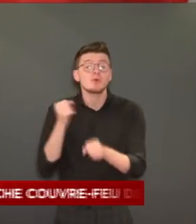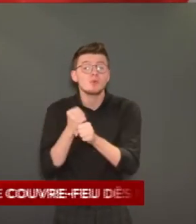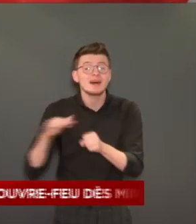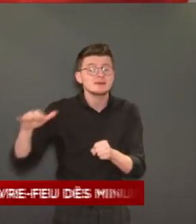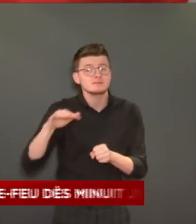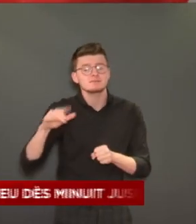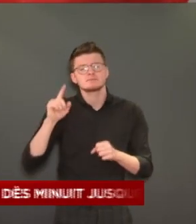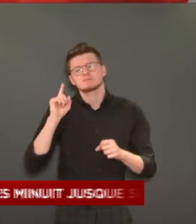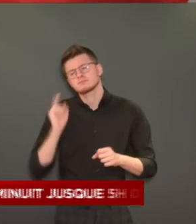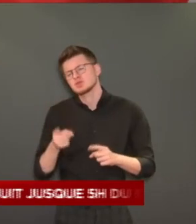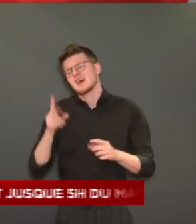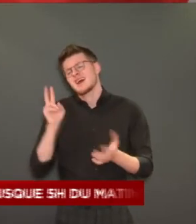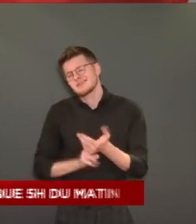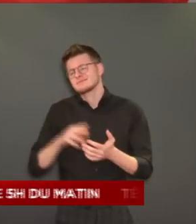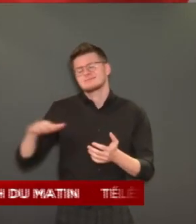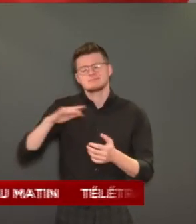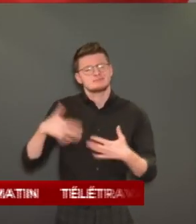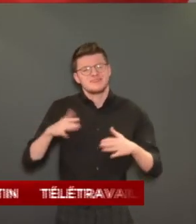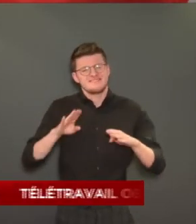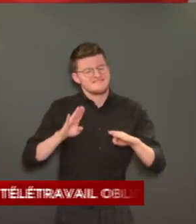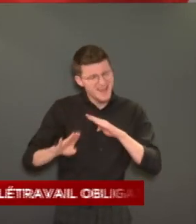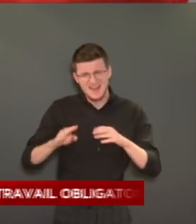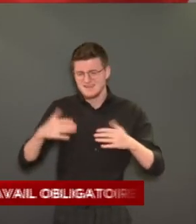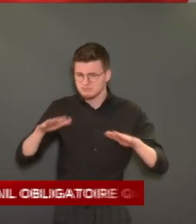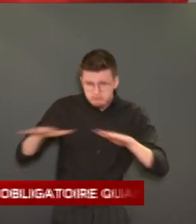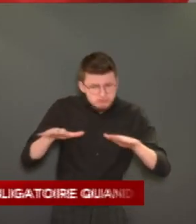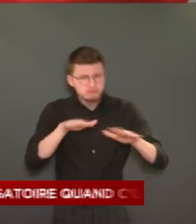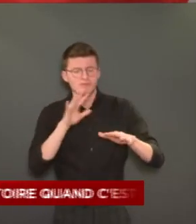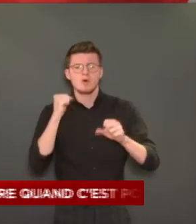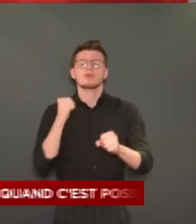devront travailler dans un environnement sûr.